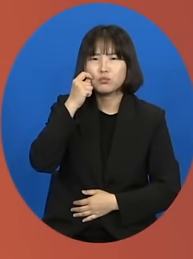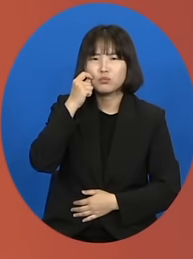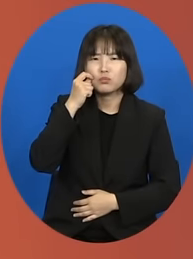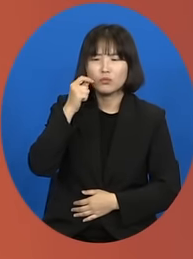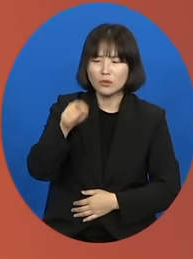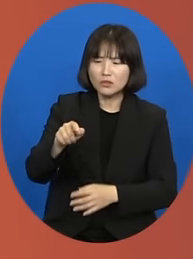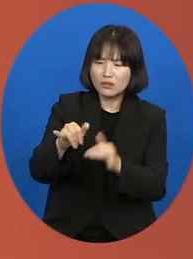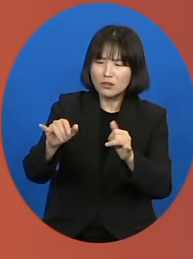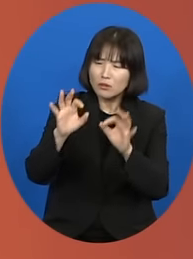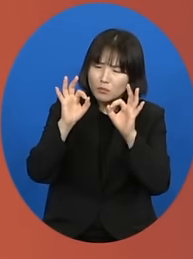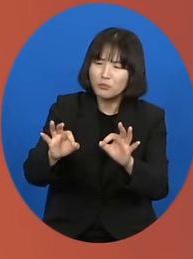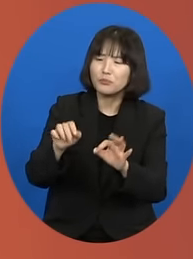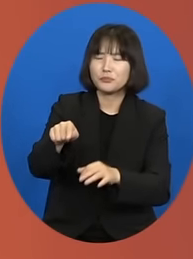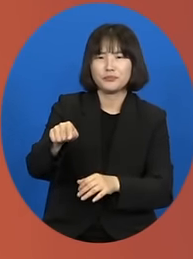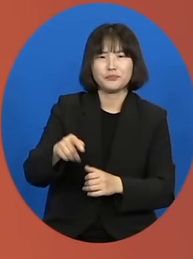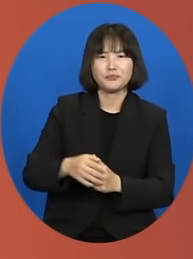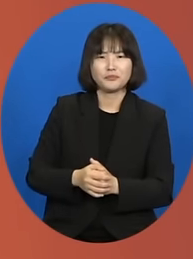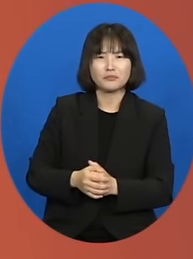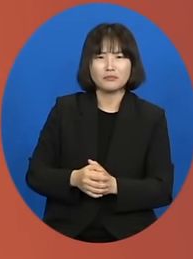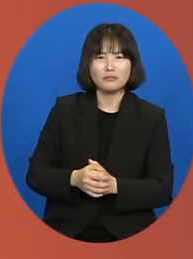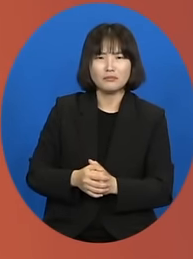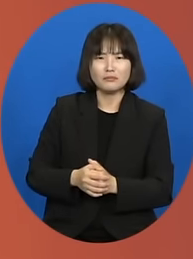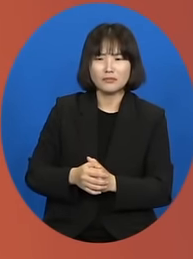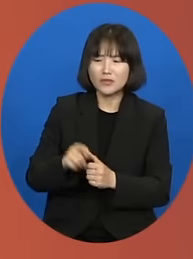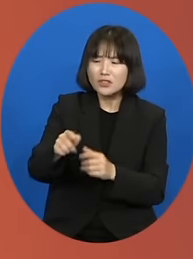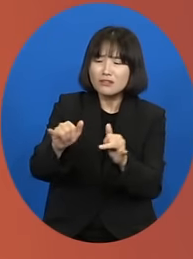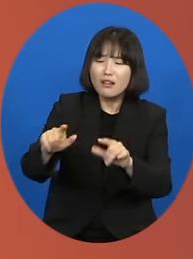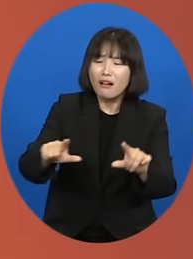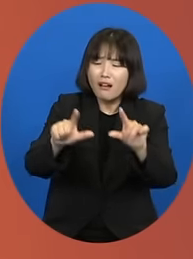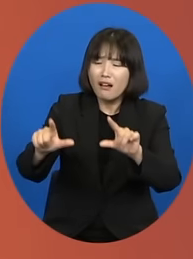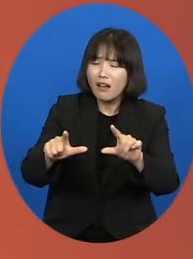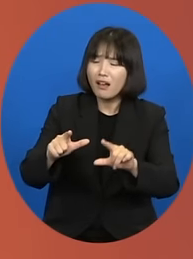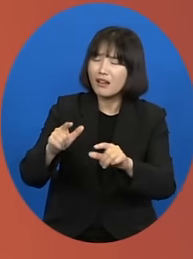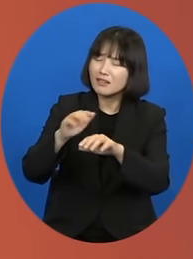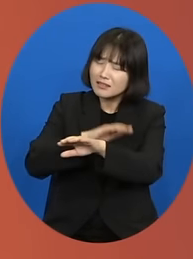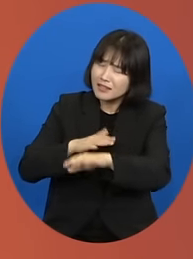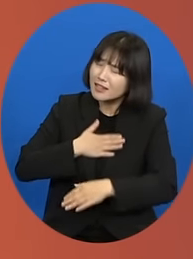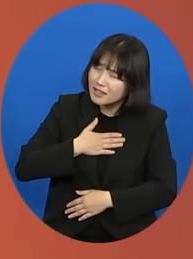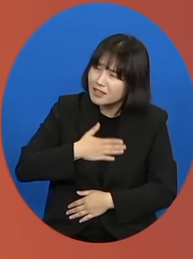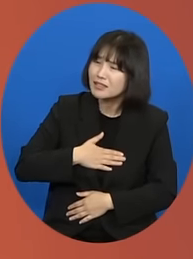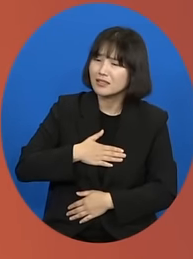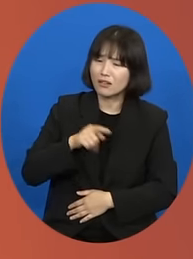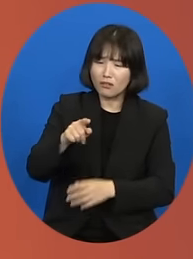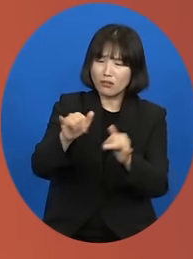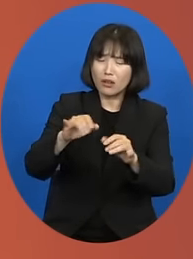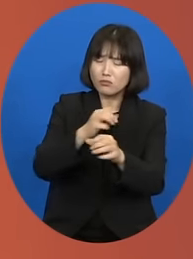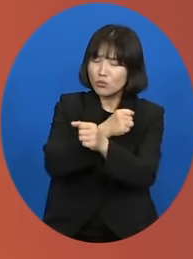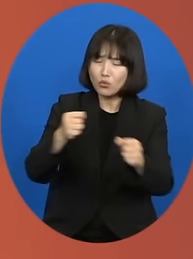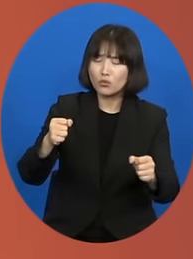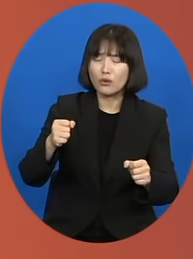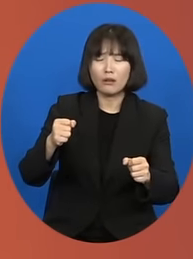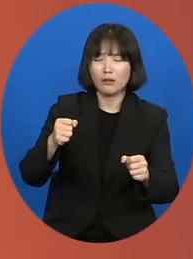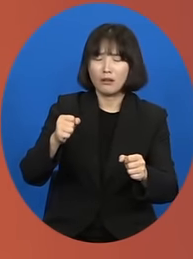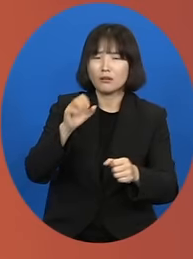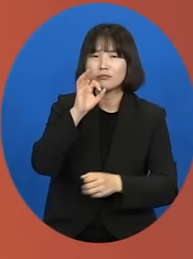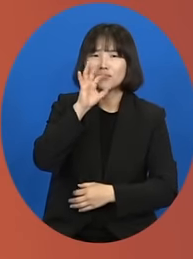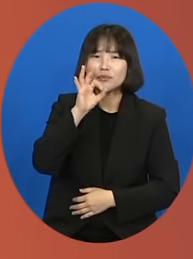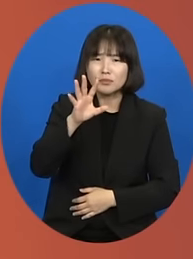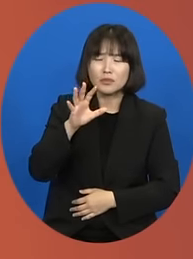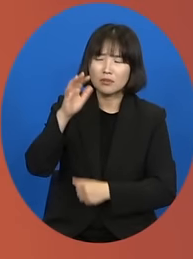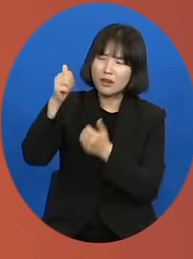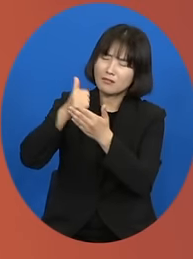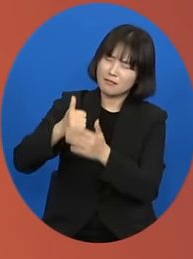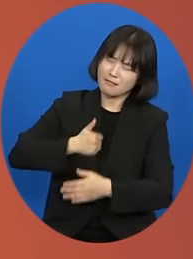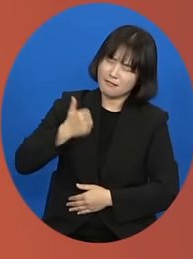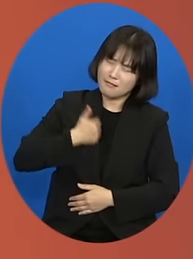저 사람 보세요. 저 사람이 어떻게 살았는지 잘 아시잖아요. 도대체 어떻게 저런 사람을 용서할 수 있습니까? 라고 하나님께 화가 나는